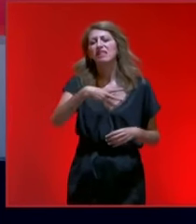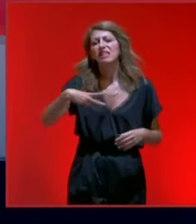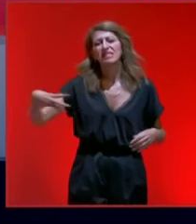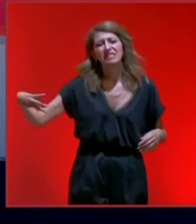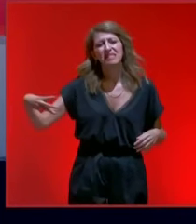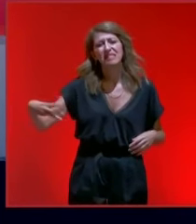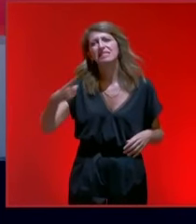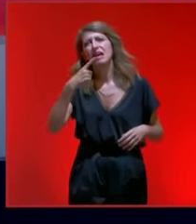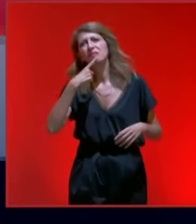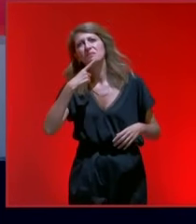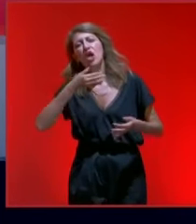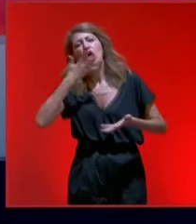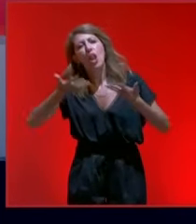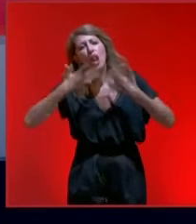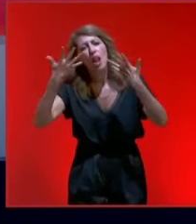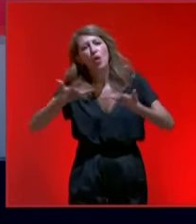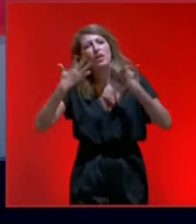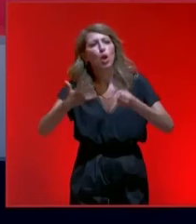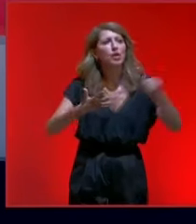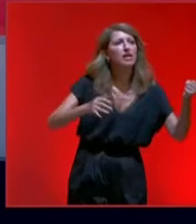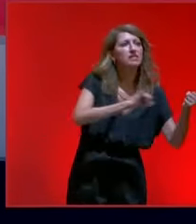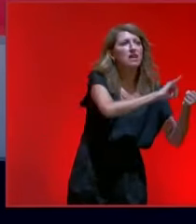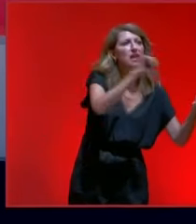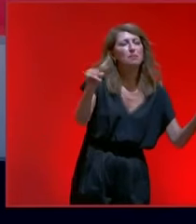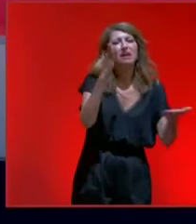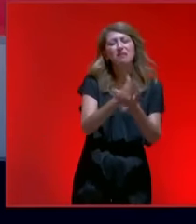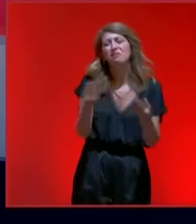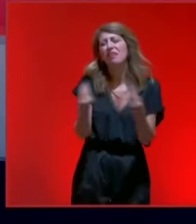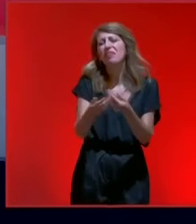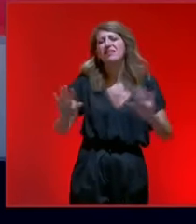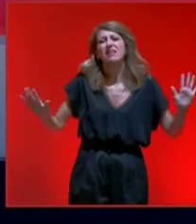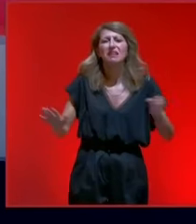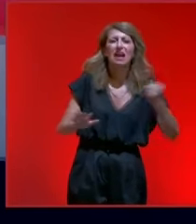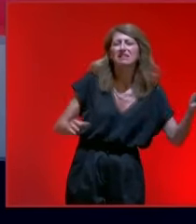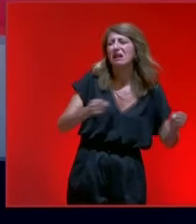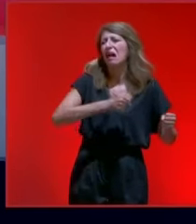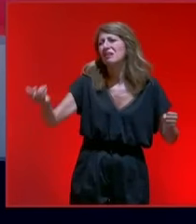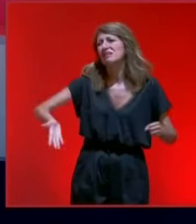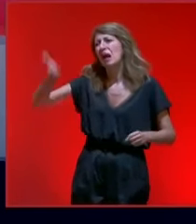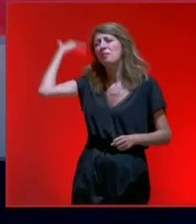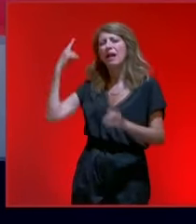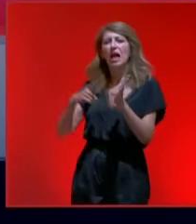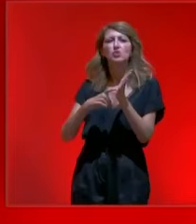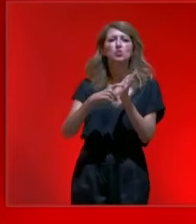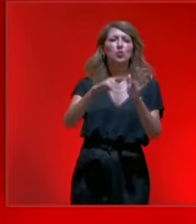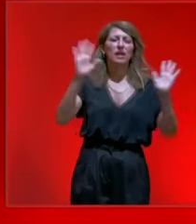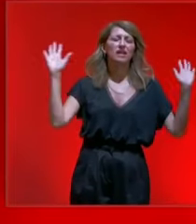προοδευτικό κέντρο, γιατί αυτή η όρη είναι ξεπερασμένη, είναι αδιανά πουκάμισα και μας αρκεί να λέμε ότι απευθυνόμαστε στους